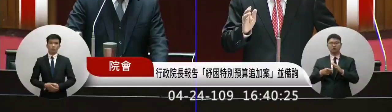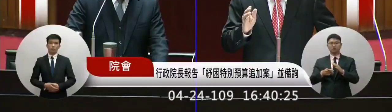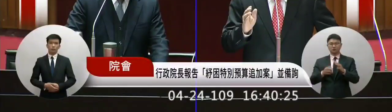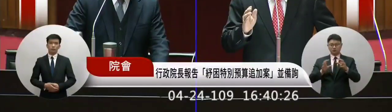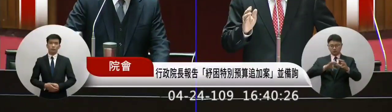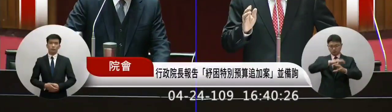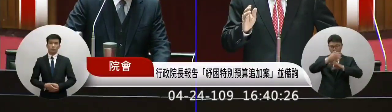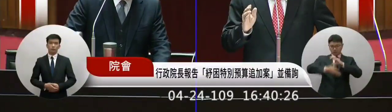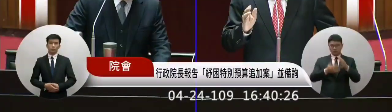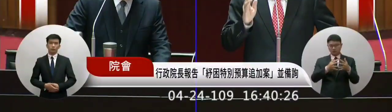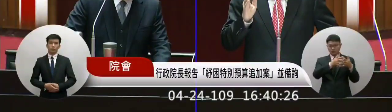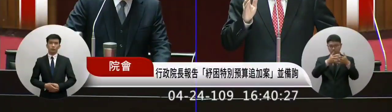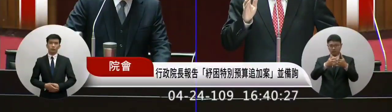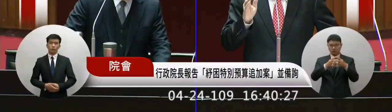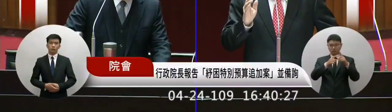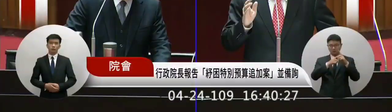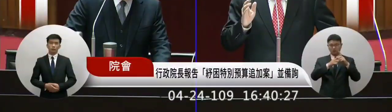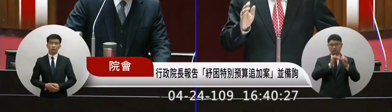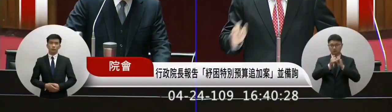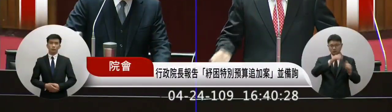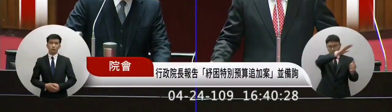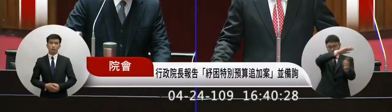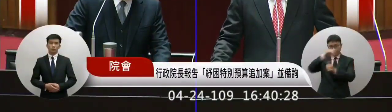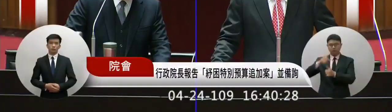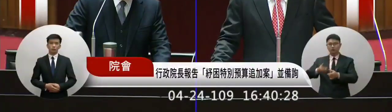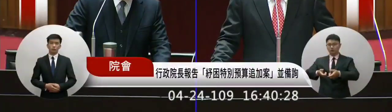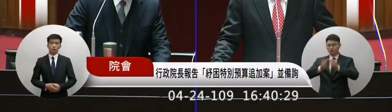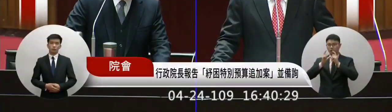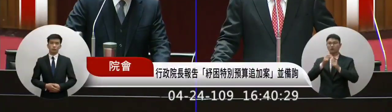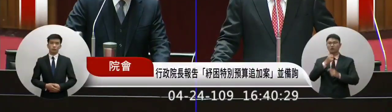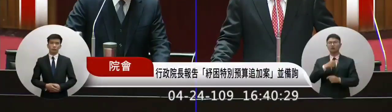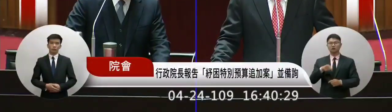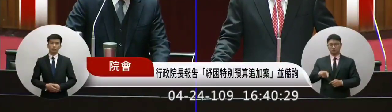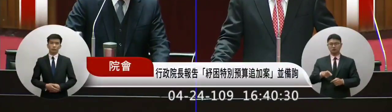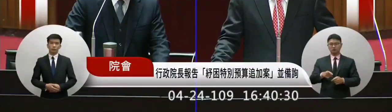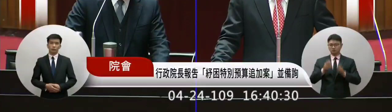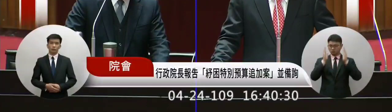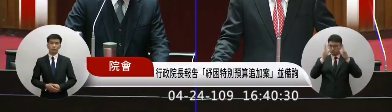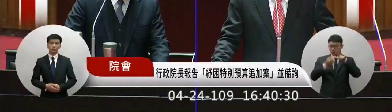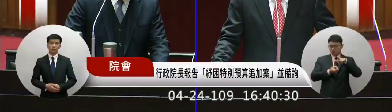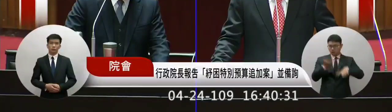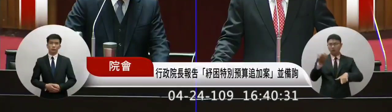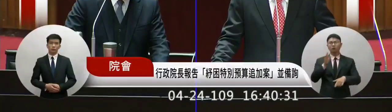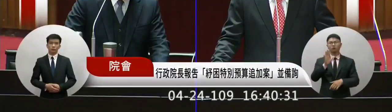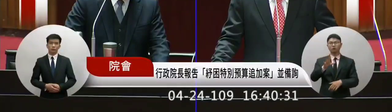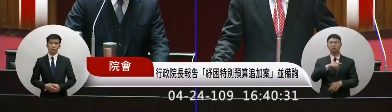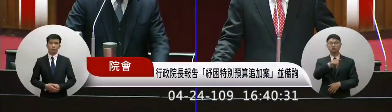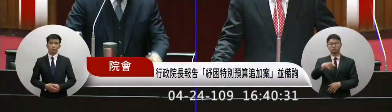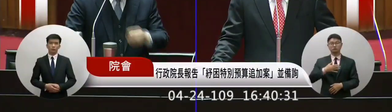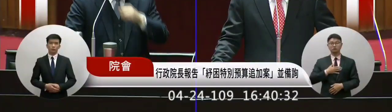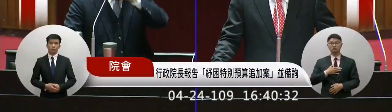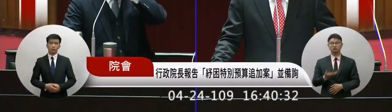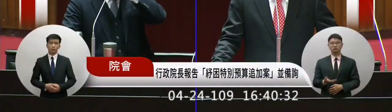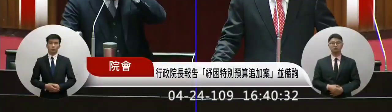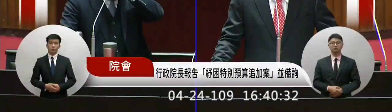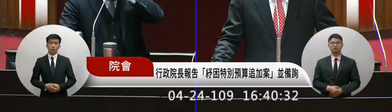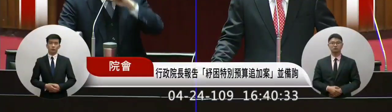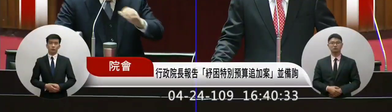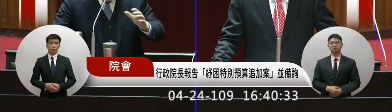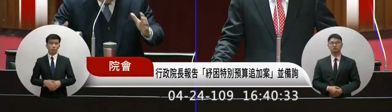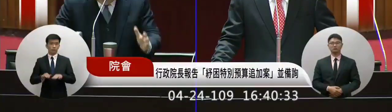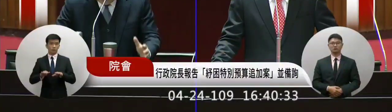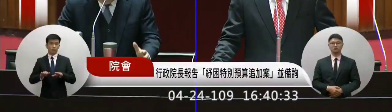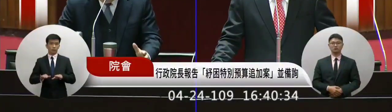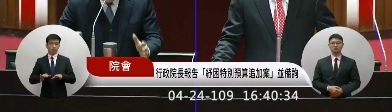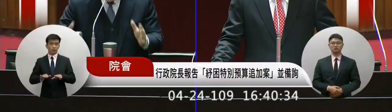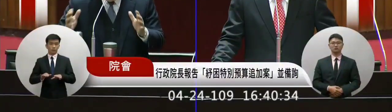国人，国务院正式来公告，院长知道吗？ 目前